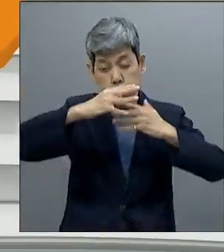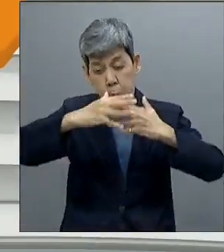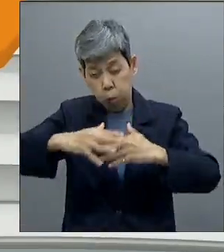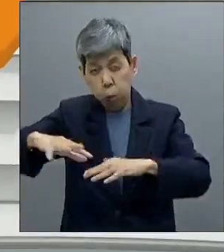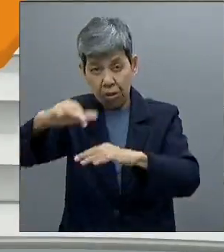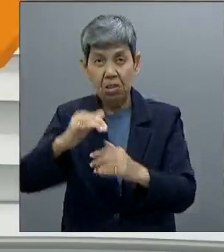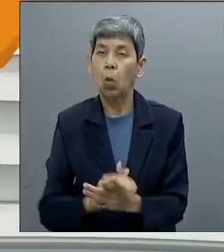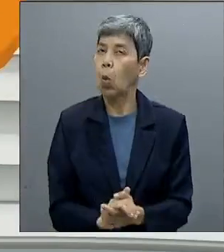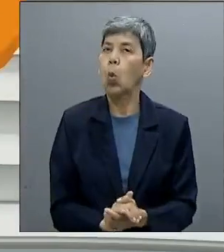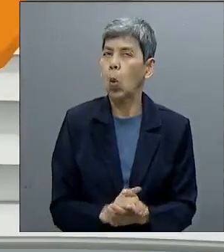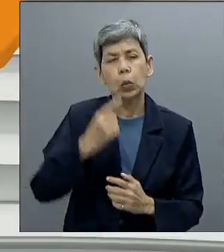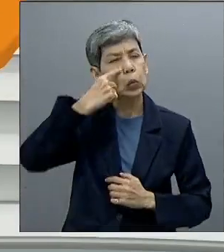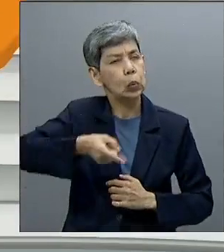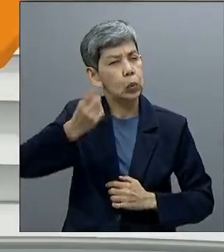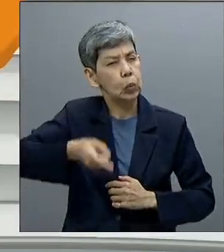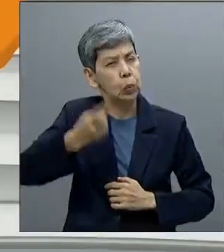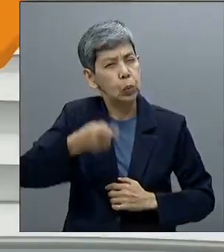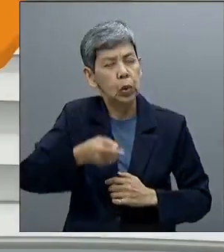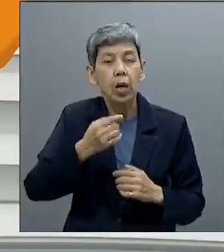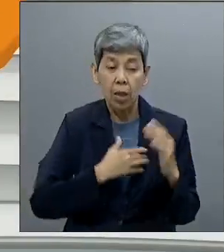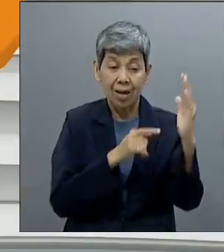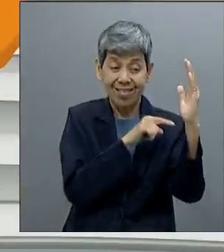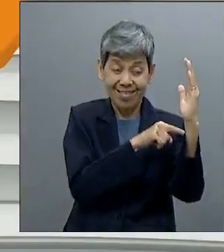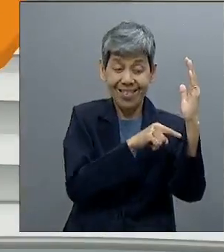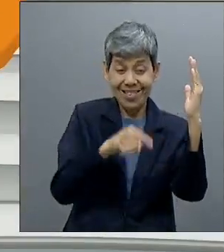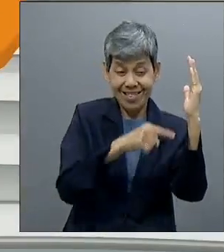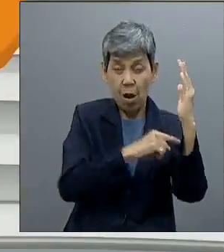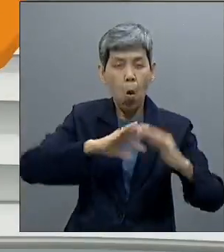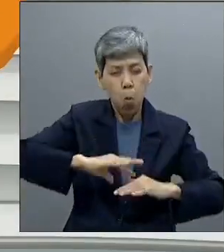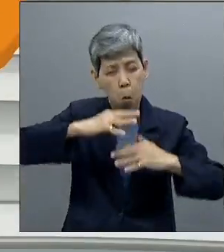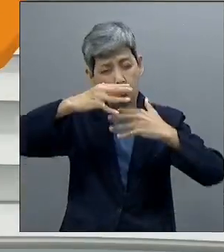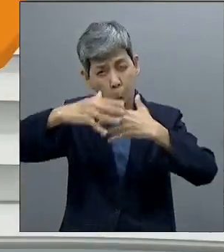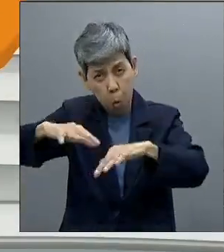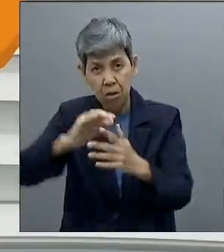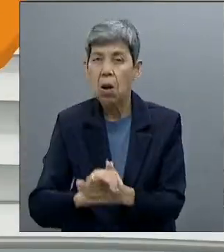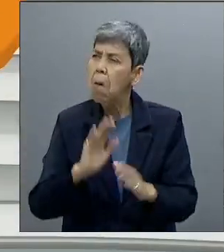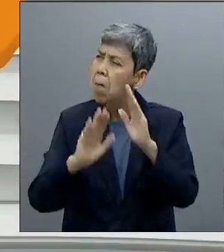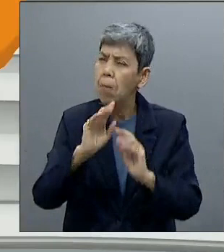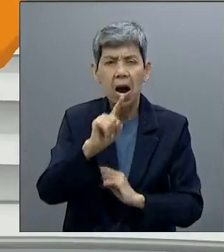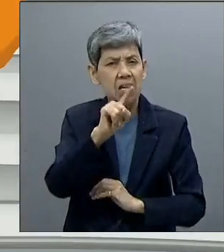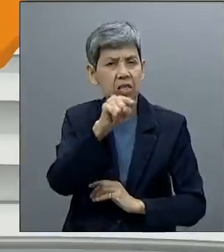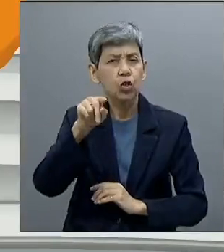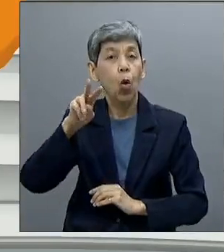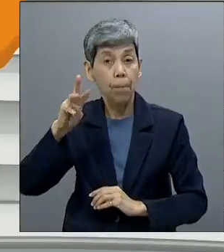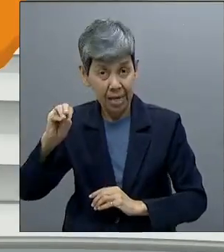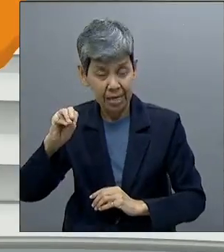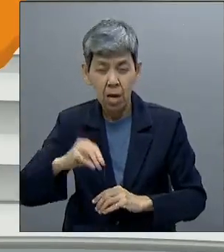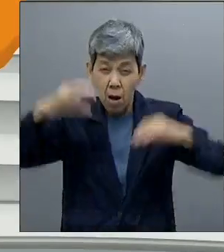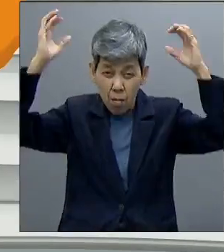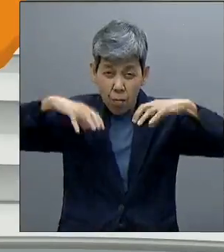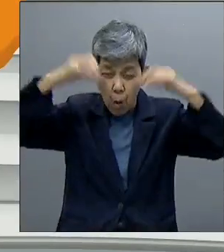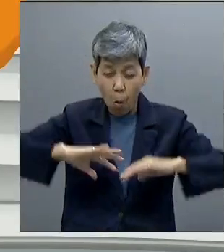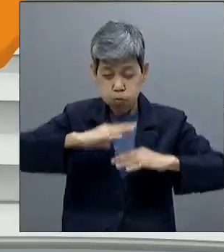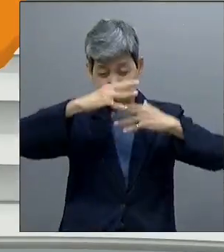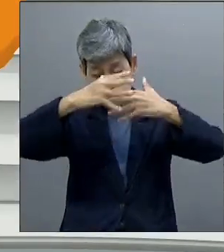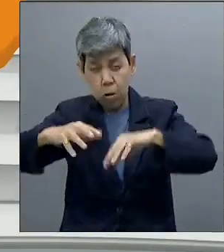ะคะก็ยังคงไม่เปลี่ยนแปลงนะคะทั้งในบริเวณทะเลอันดามันและอ่าวไทยระยะนี้คลื่นสูงประมาณ 1-2 เมตรบริเวณที่มีฝนฟ้าคะนอง